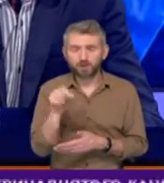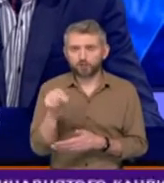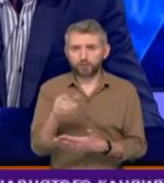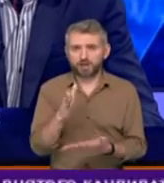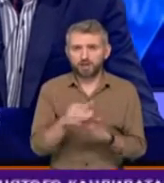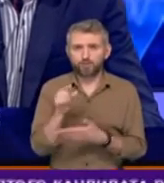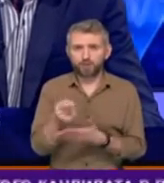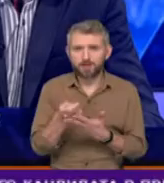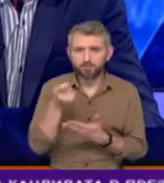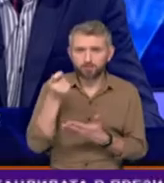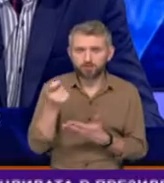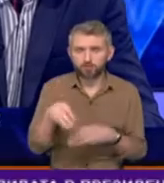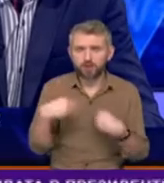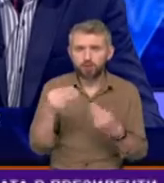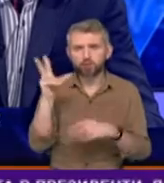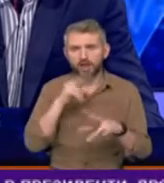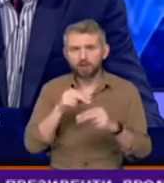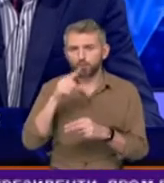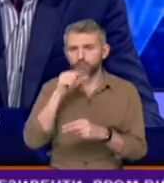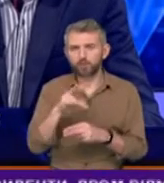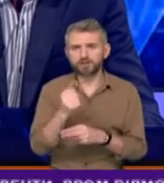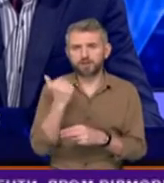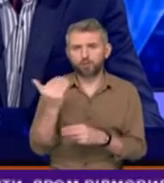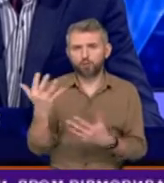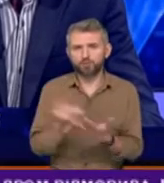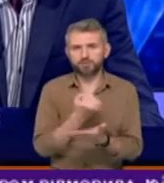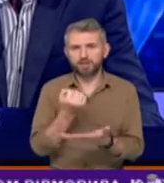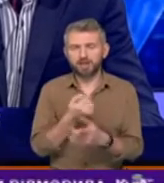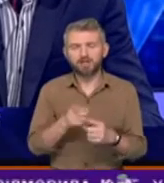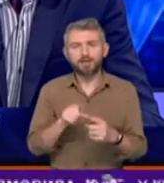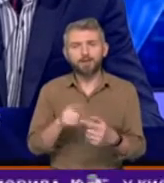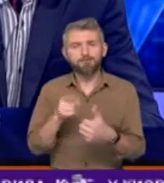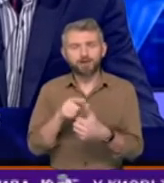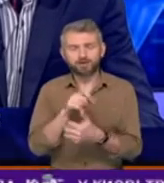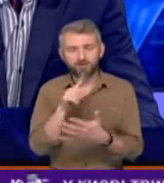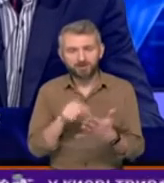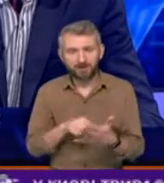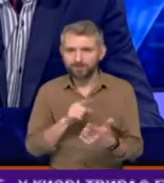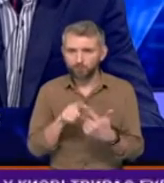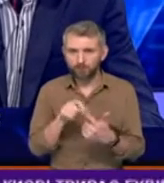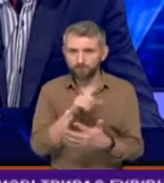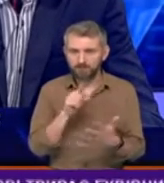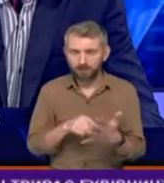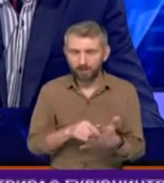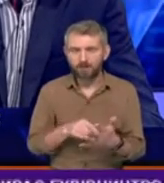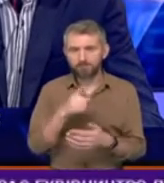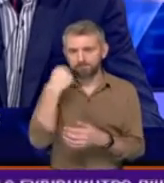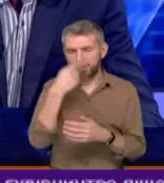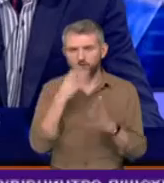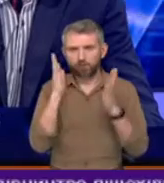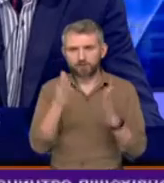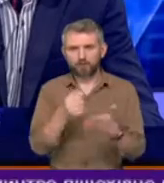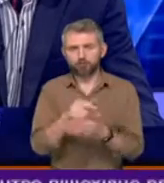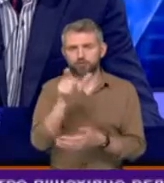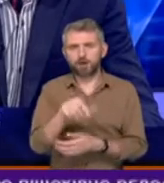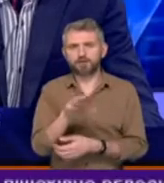вони подають цю надію Путіну на його успіх. Це перше питання. І друге питання персонально до пана